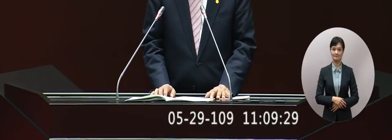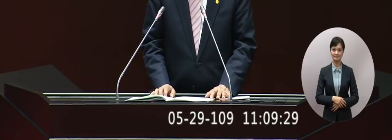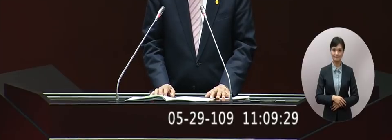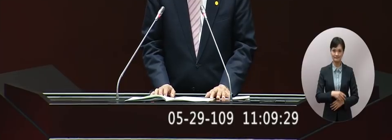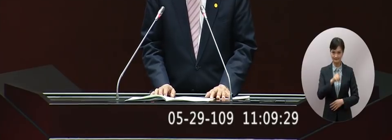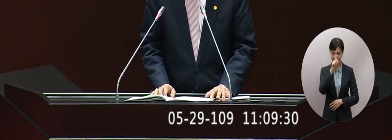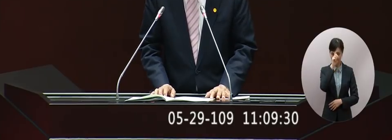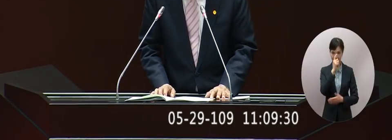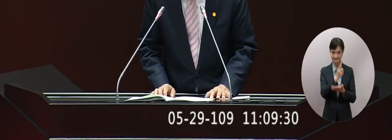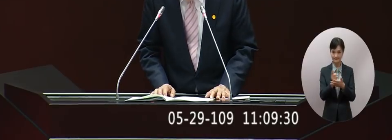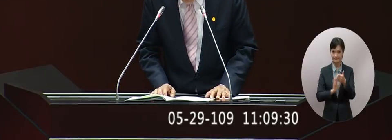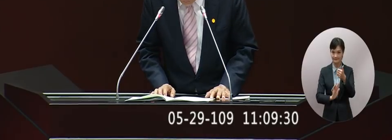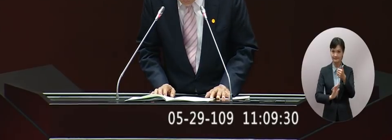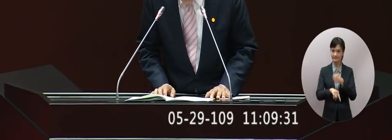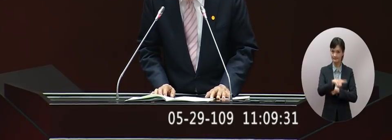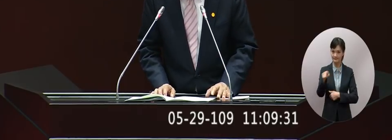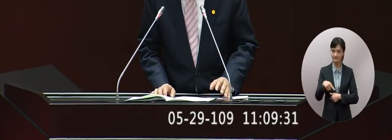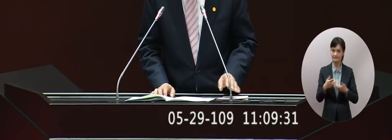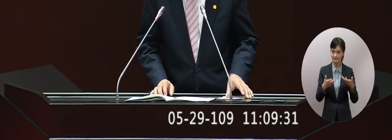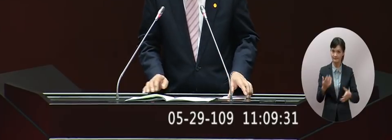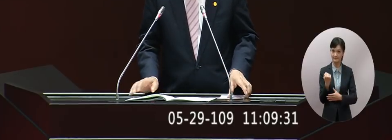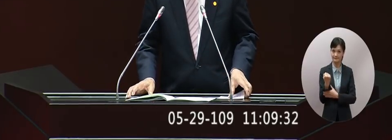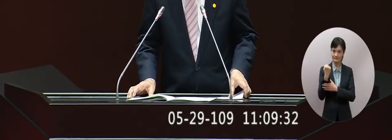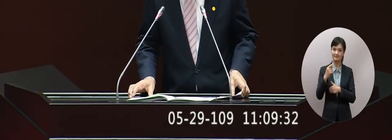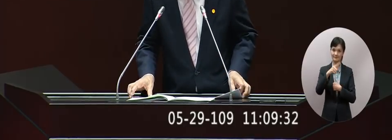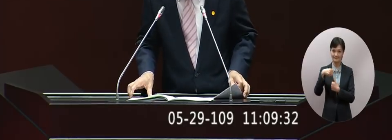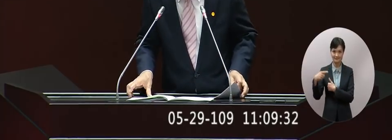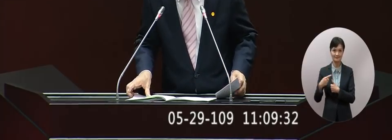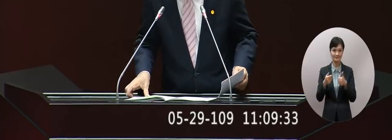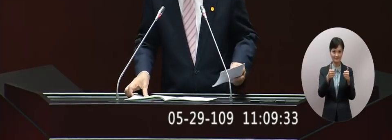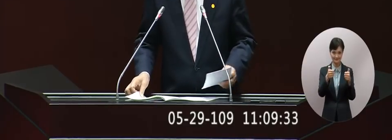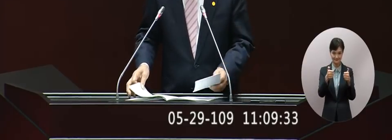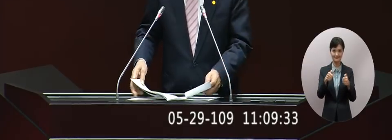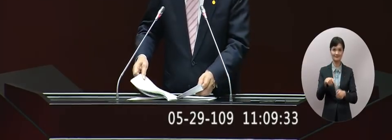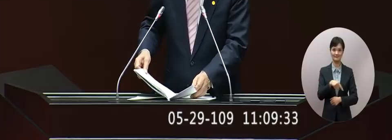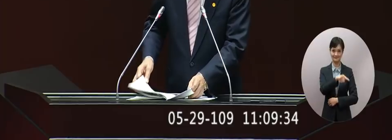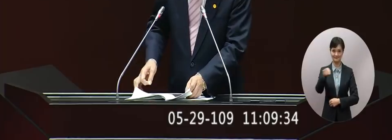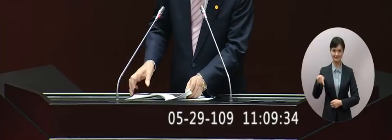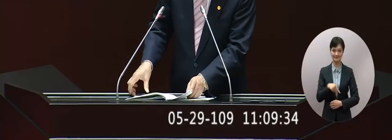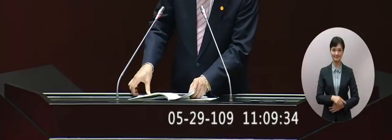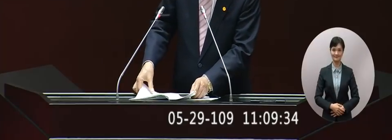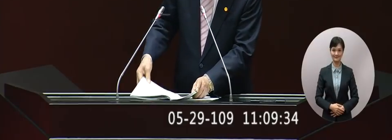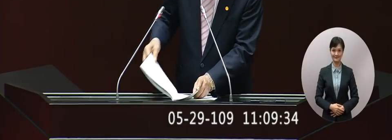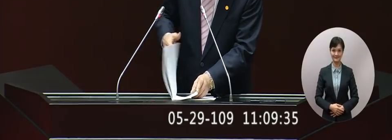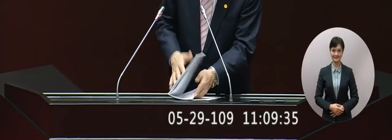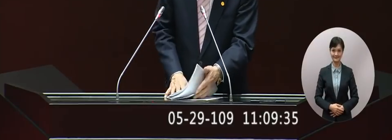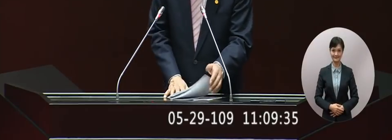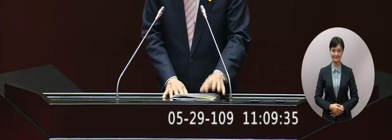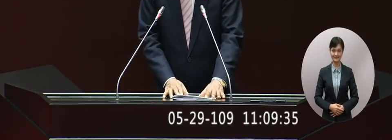先进多多支持指教，谢谢大家。